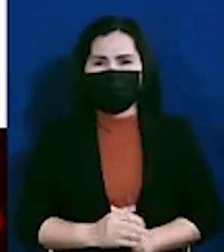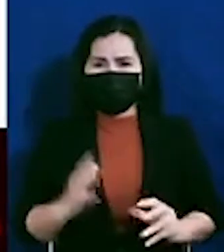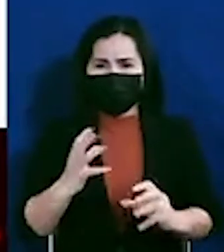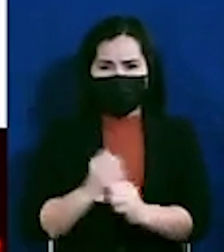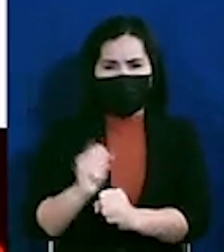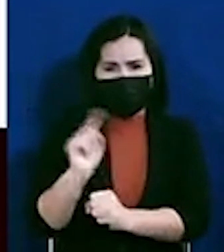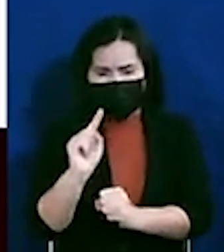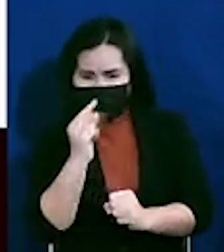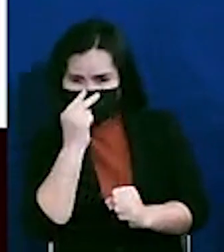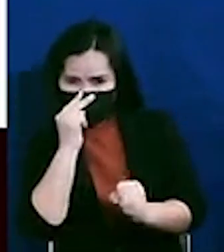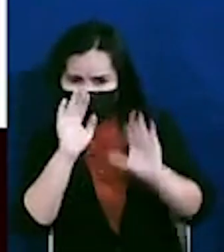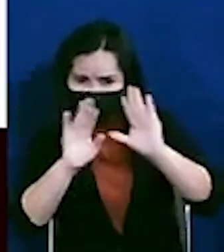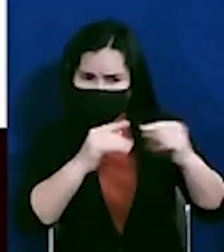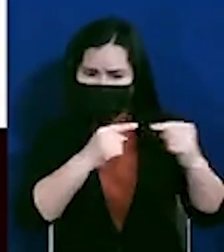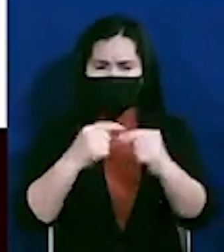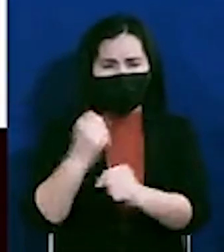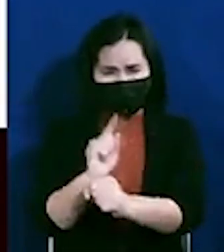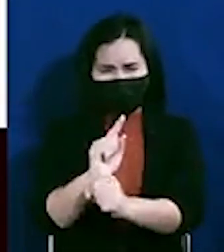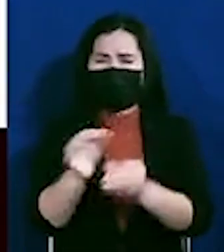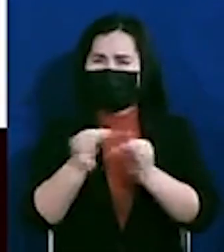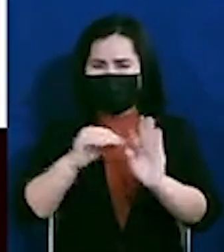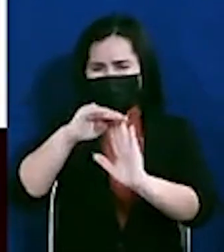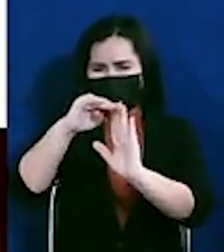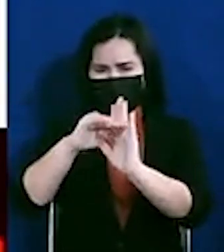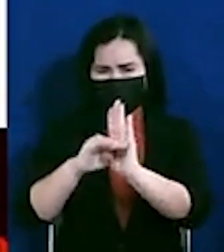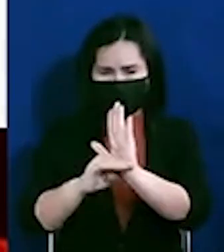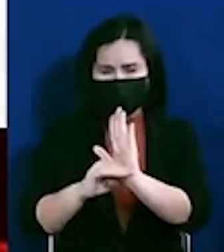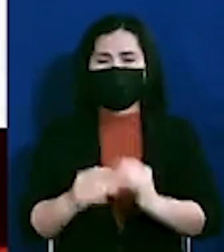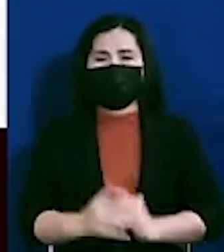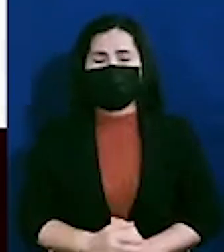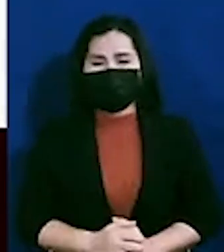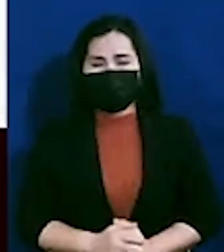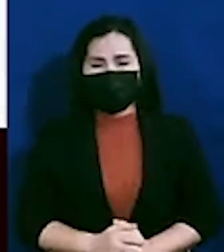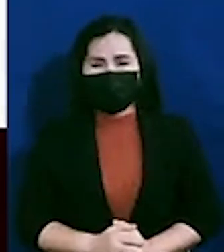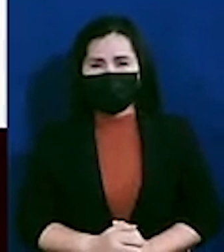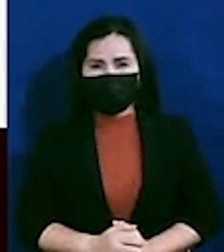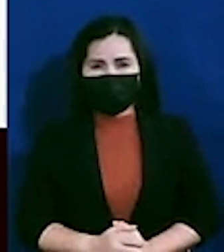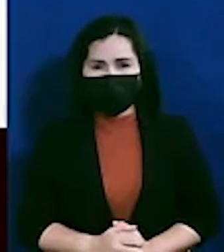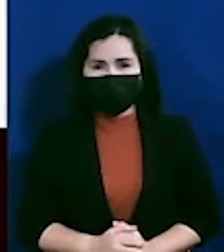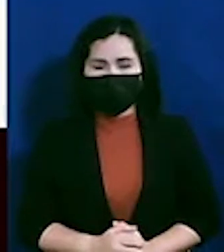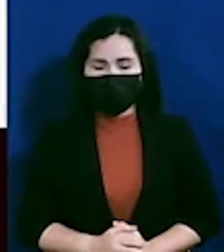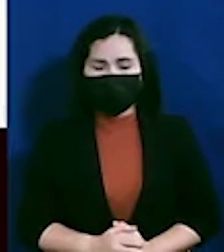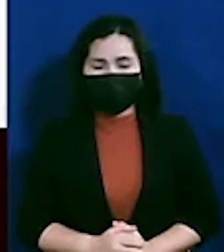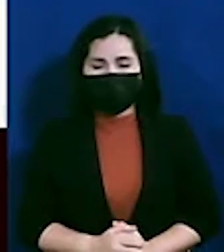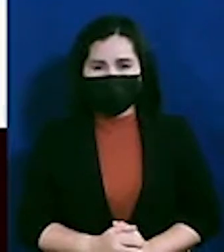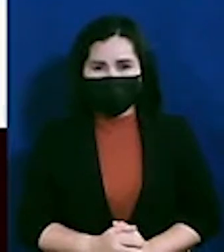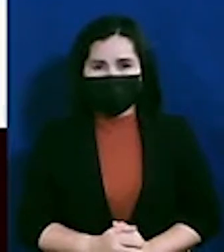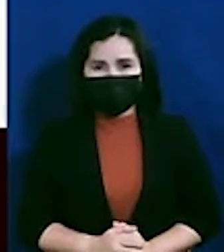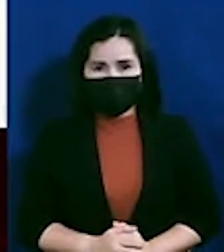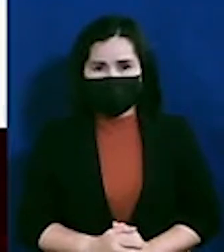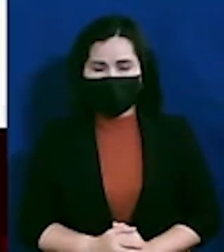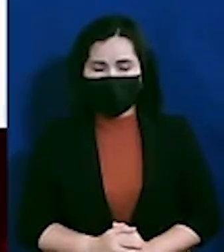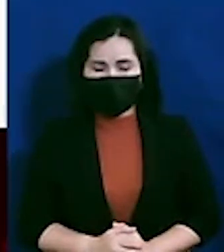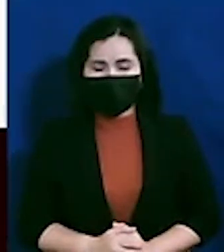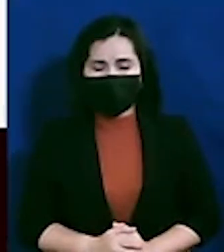เป็นอย่างไรไปทำอะไรต่อนะครับซึ่งเดี๋ยวจะอธิบายให้ฟังต่อไปนะครับอ่ะที่ตรวจขณะนี้ตามตามมีทางที่จะ